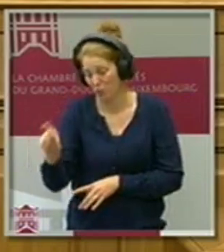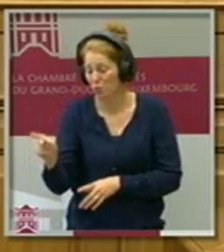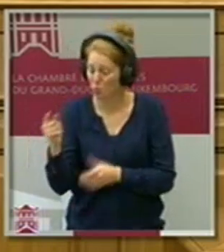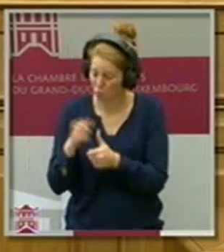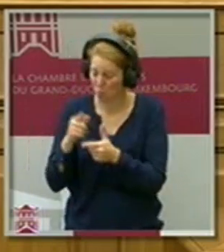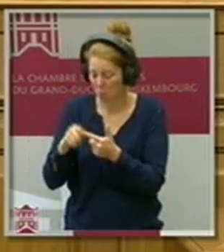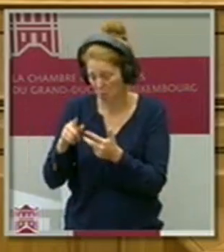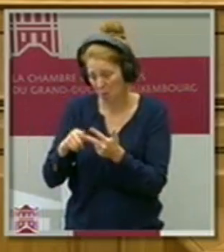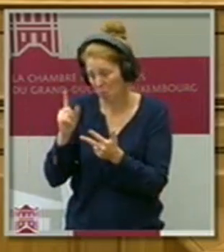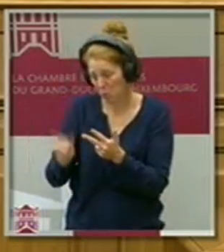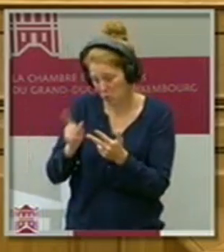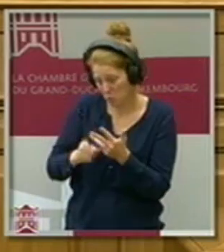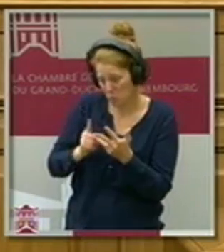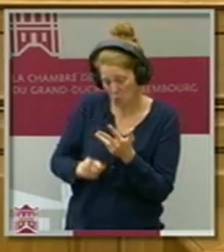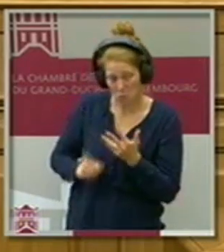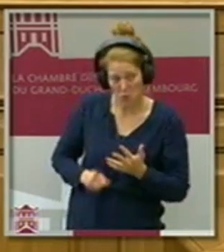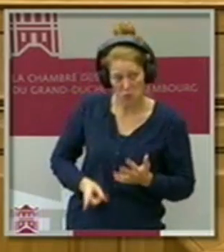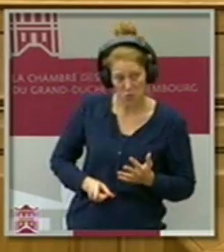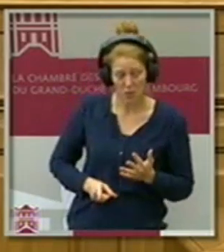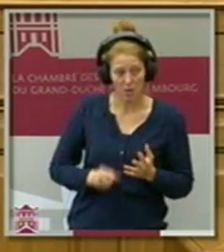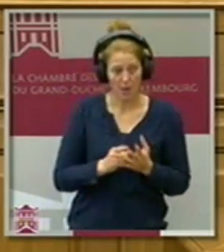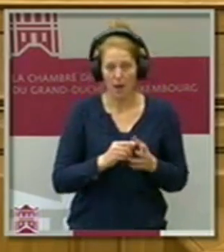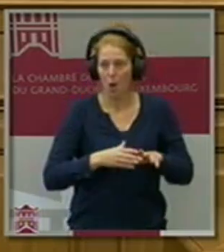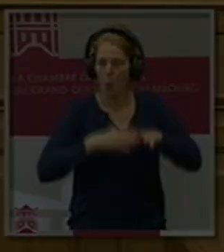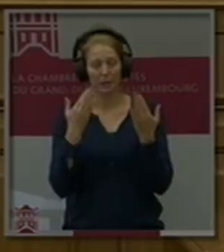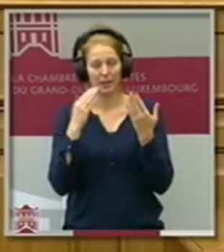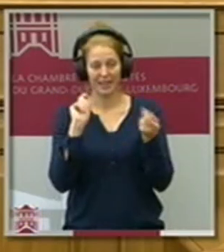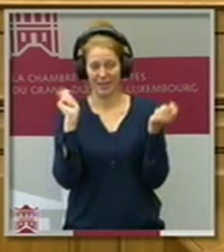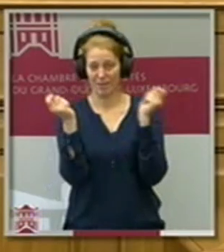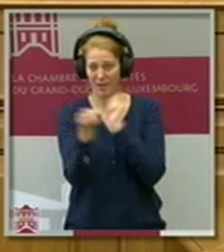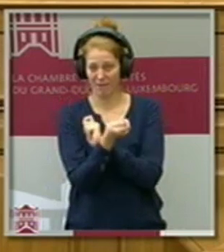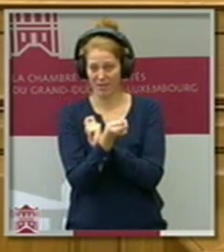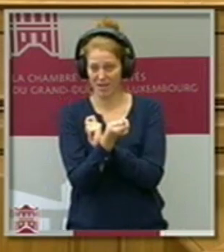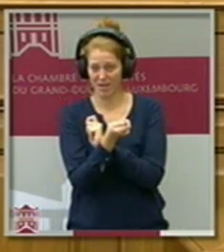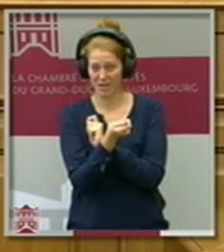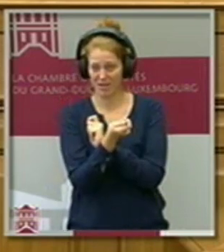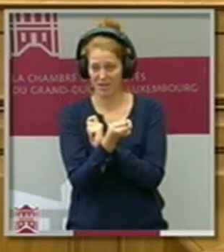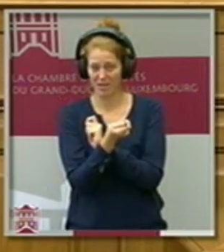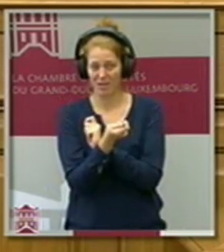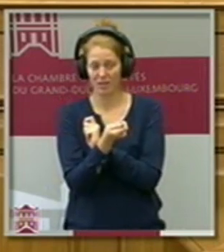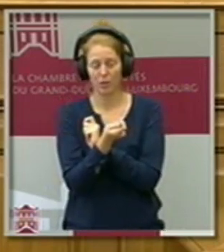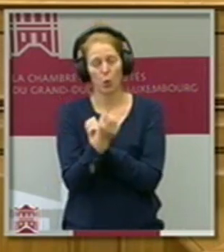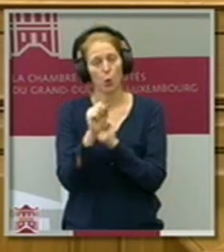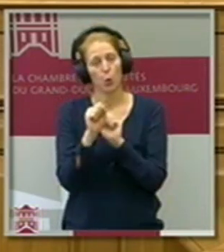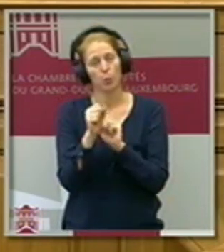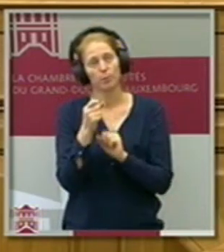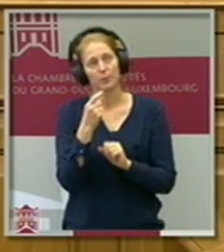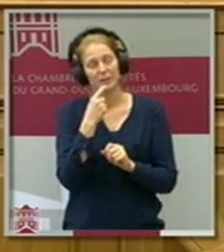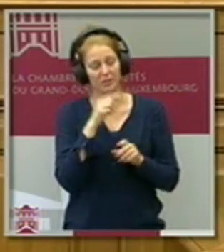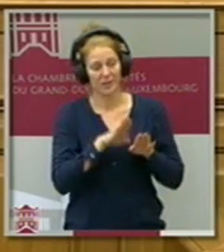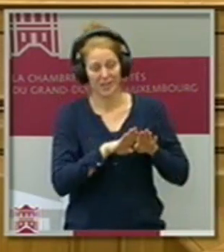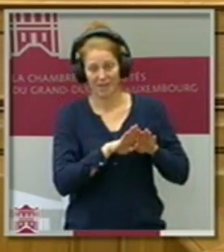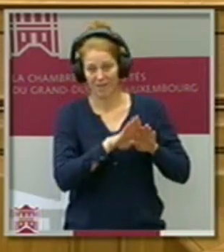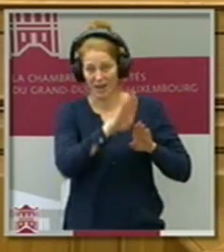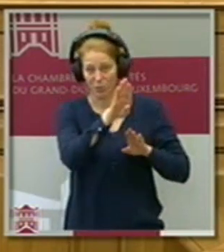und du musst das machen, wenn man einen großen Plan zulassen. Klimawandel kann ich nicht von der Wurstums